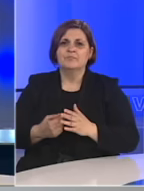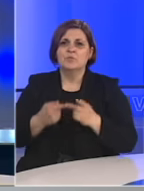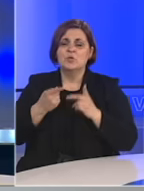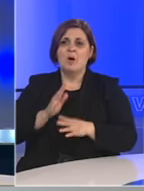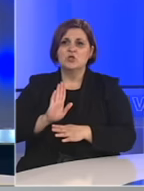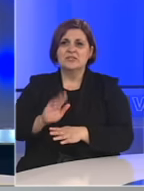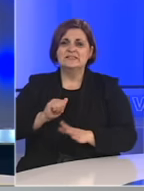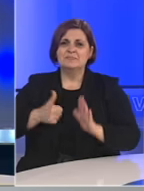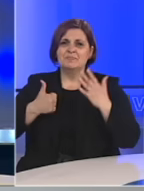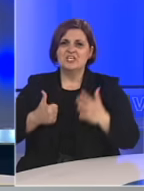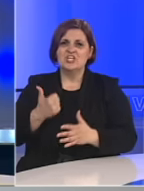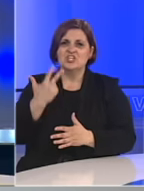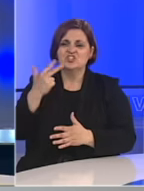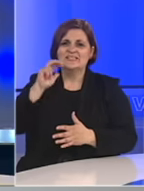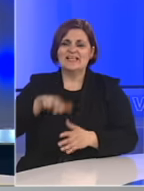ovom trenutku imamo